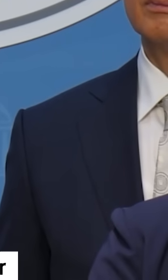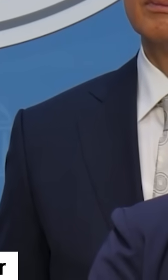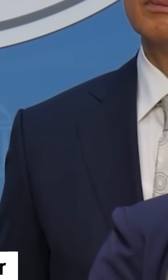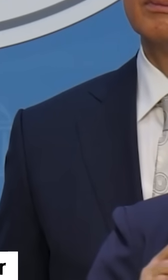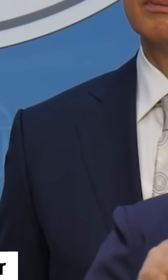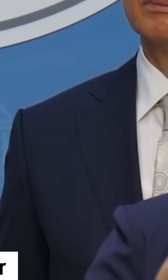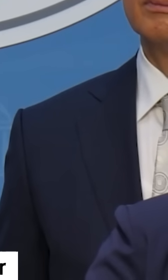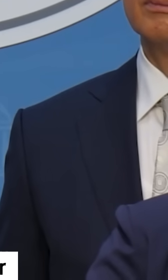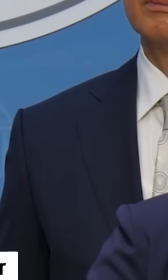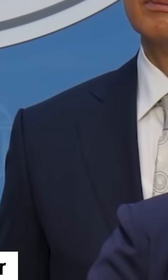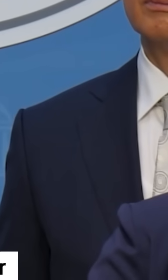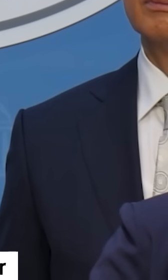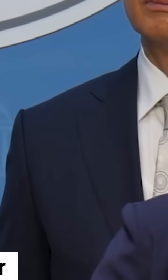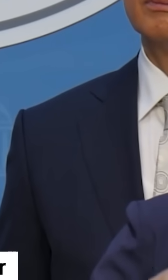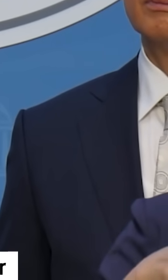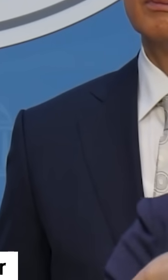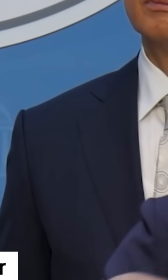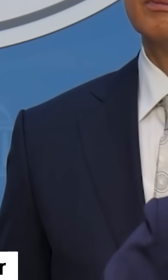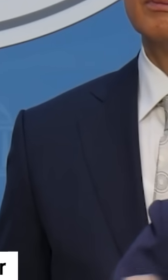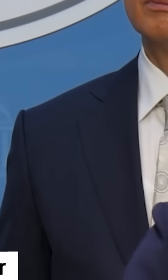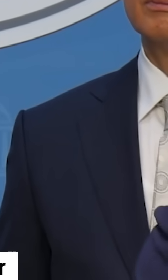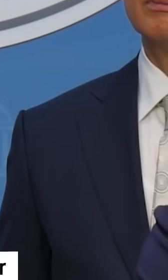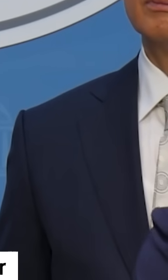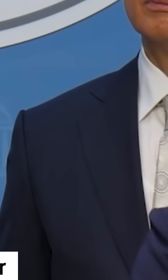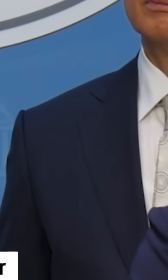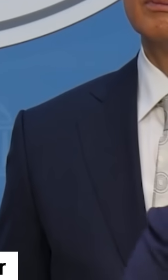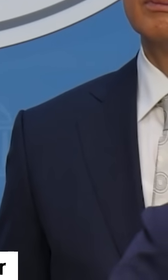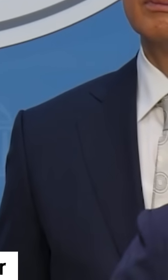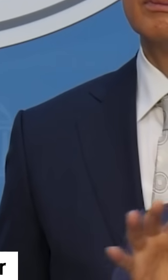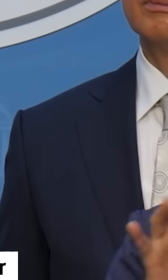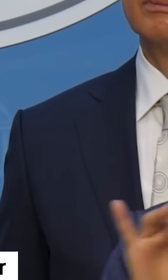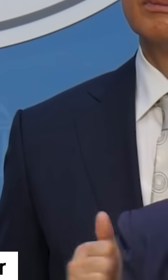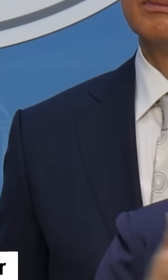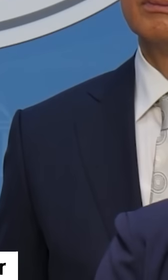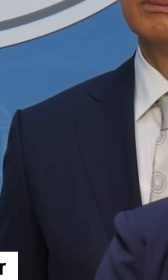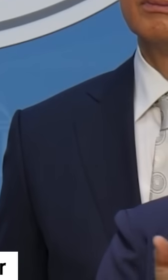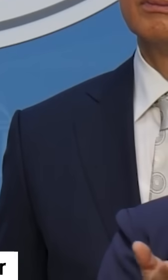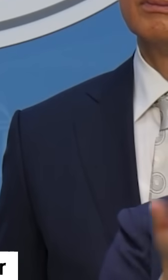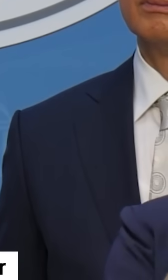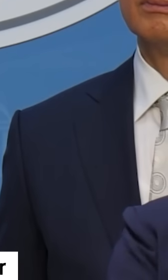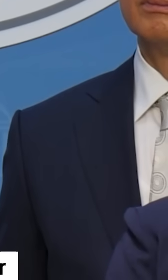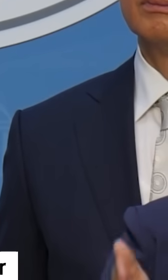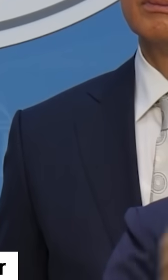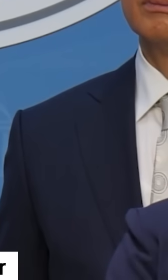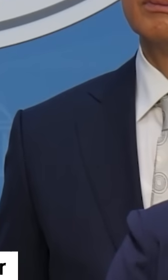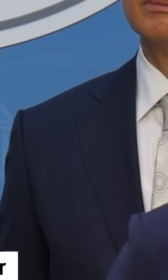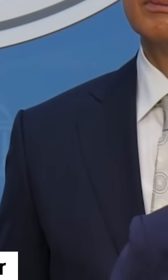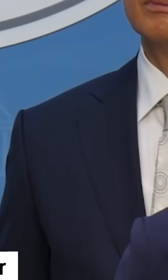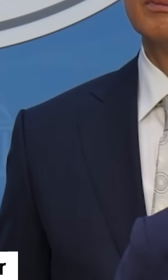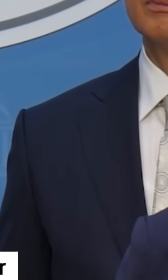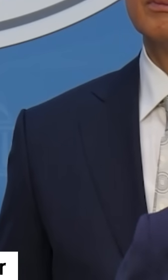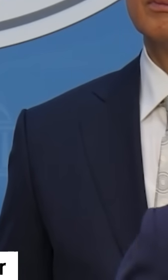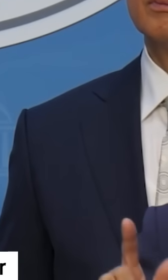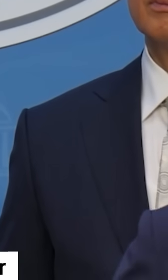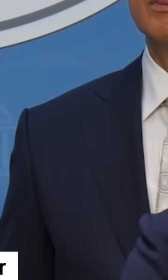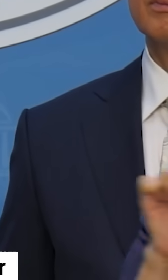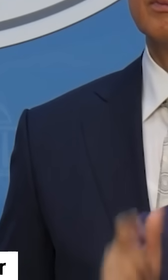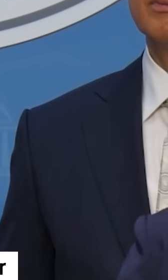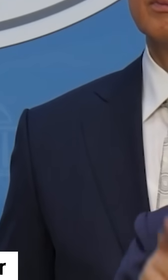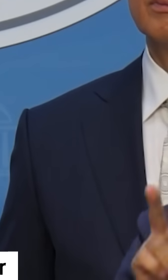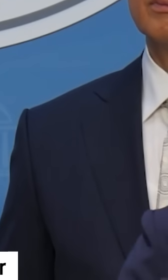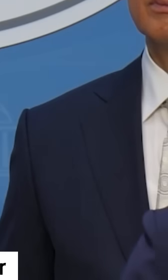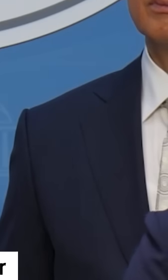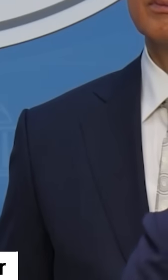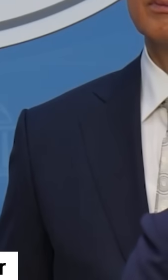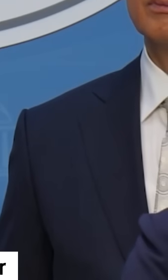삶이고 여기 서 계신 소상공인 분들과 자영업자들의 밥그릇이라는 생각은 안 해보십니까? 이제